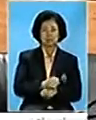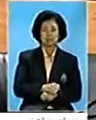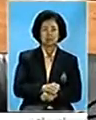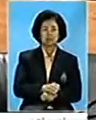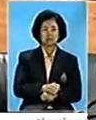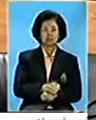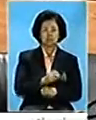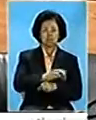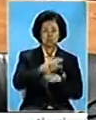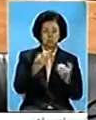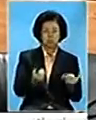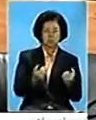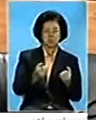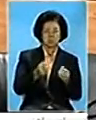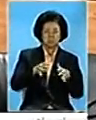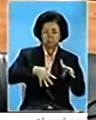วันนี้ประชาชนแยกไม่ออกครับ